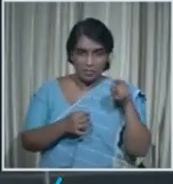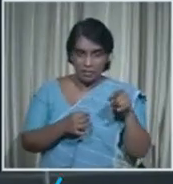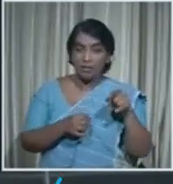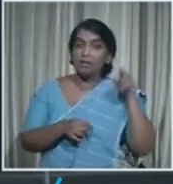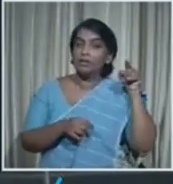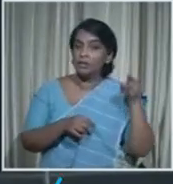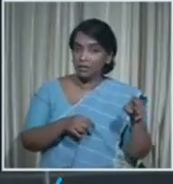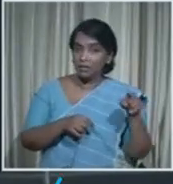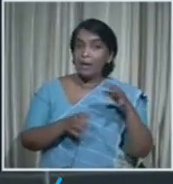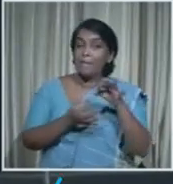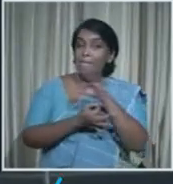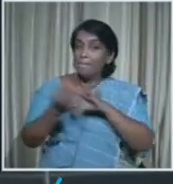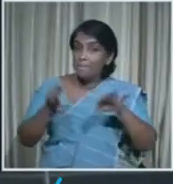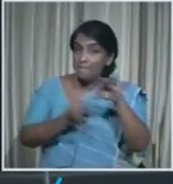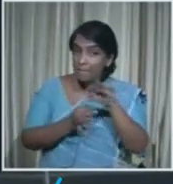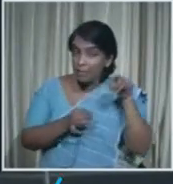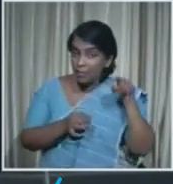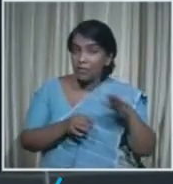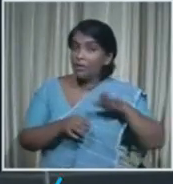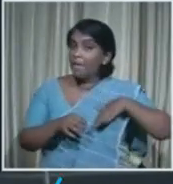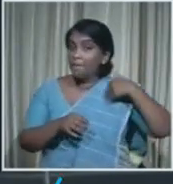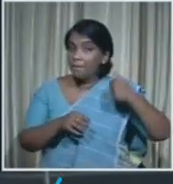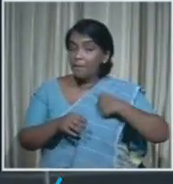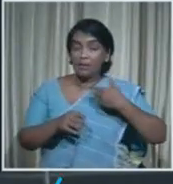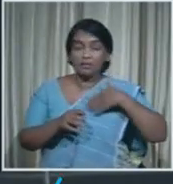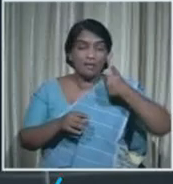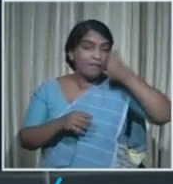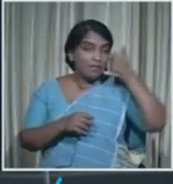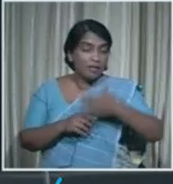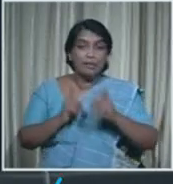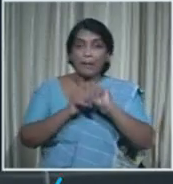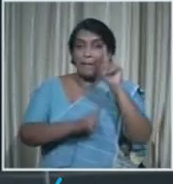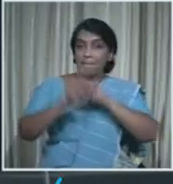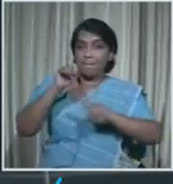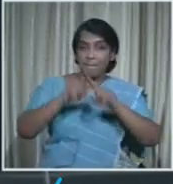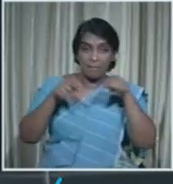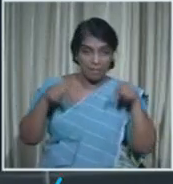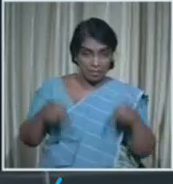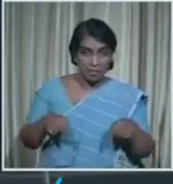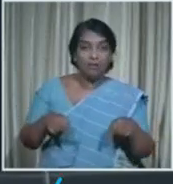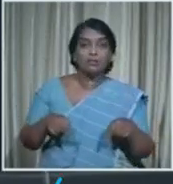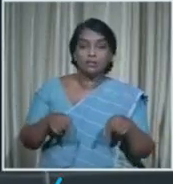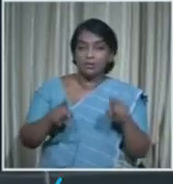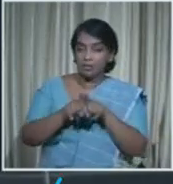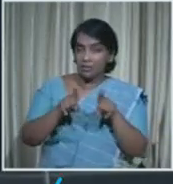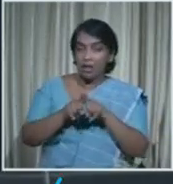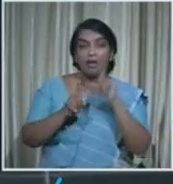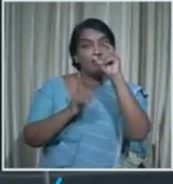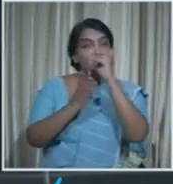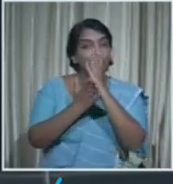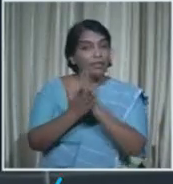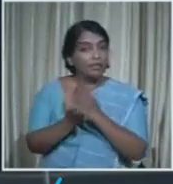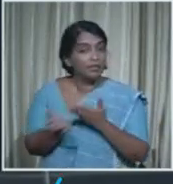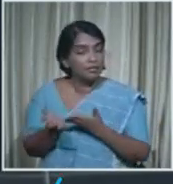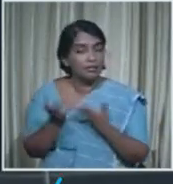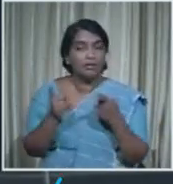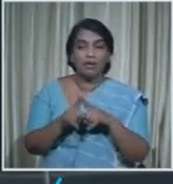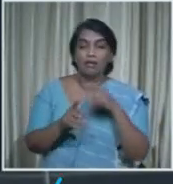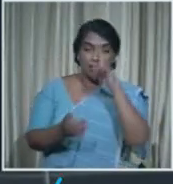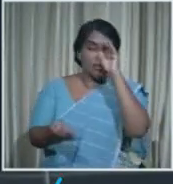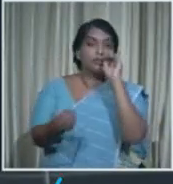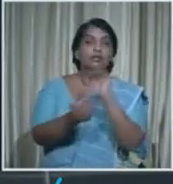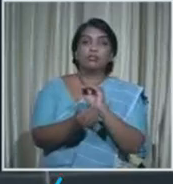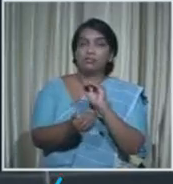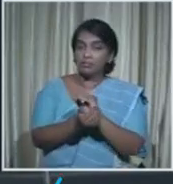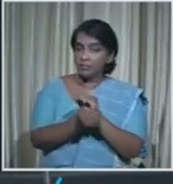එතකොට ප්‍රජාතන්ත්‍රවාදයේ මූලික මුදුන් මල් කඩ වෙච්ච මේ පාර්ලිමේන්තුව සහ මේ ව්‍යවස්ථාදායකය ආරක්ෂා කර